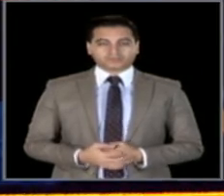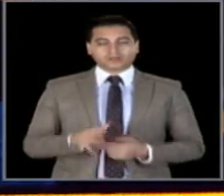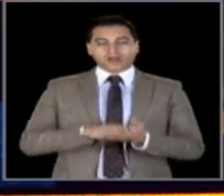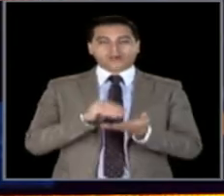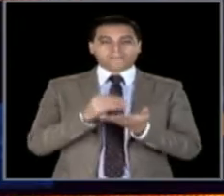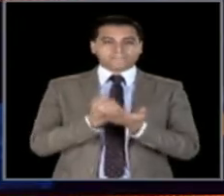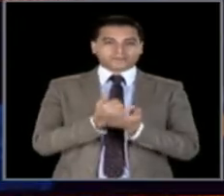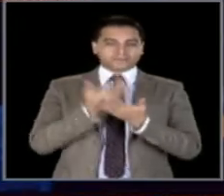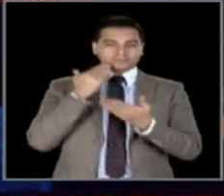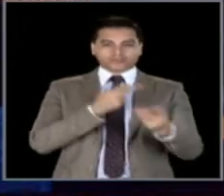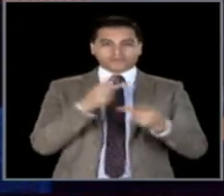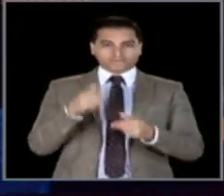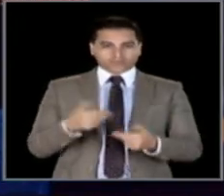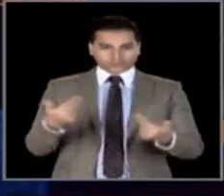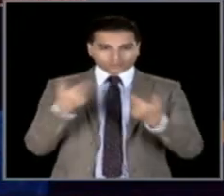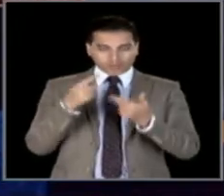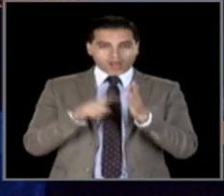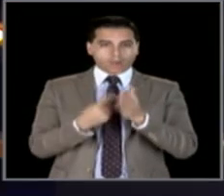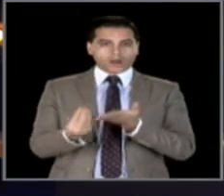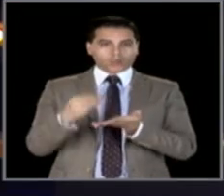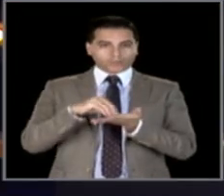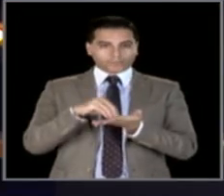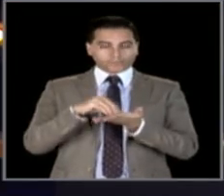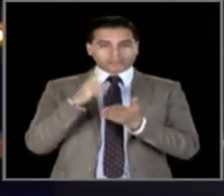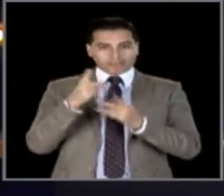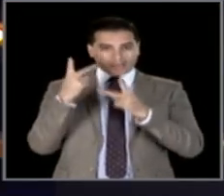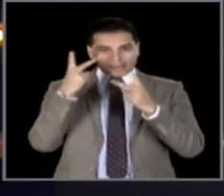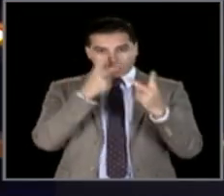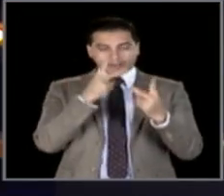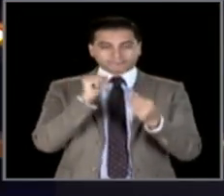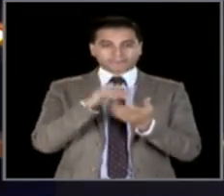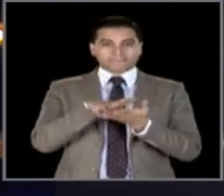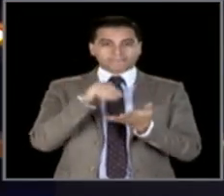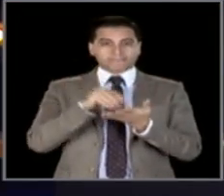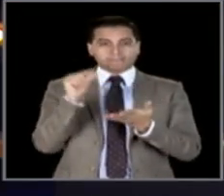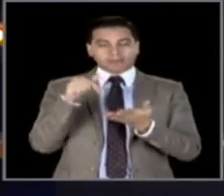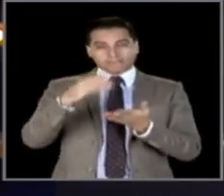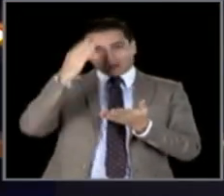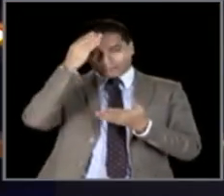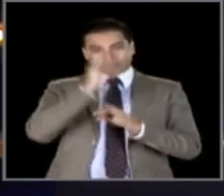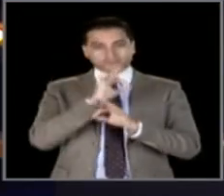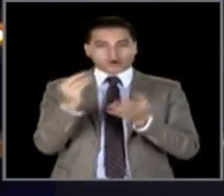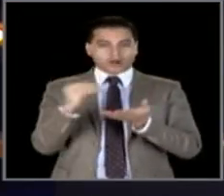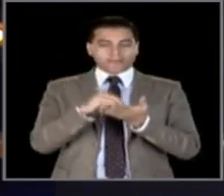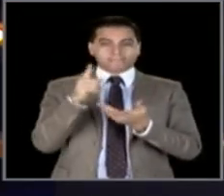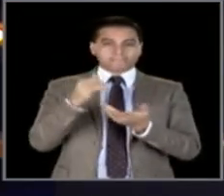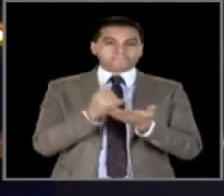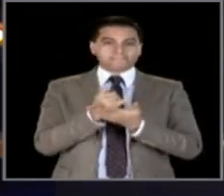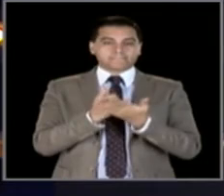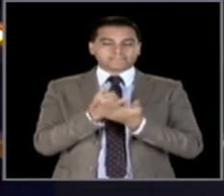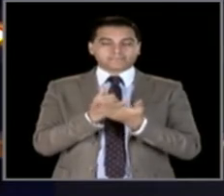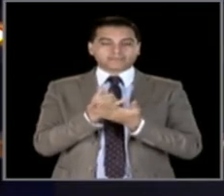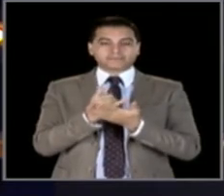مدرسة مشرفانا في الاستوديو بيشاركوا لأول مرة حلم برنامج العباقرة اتحقق من مدينة البواسل